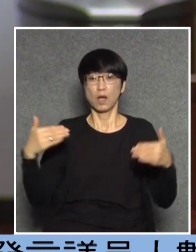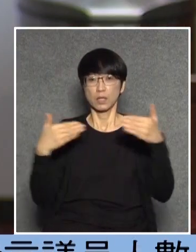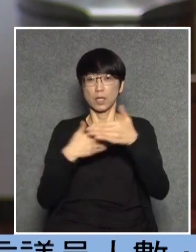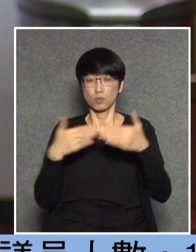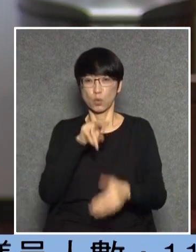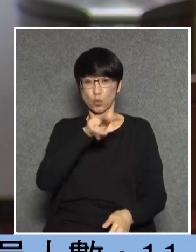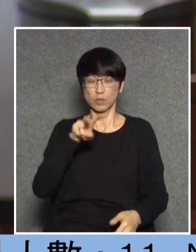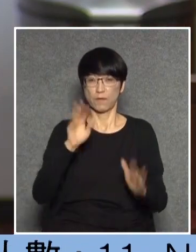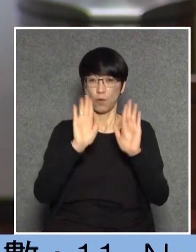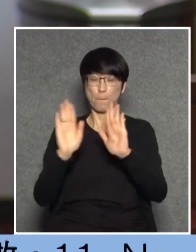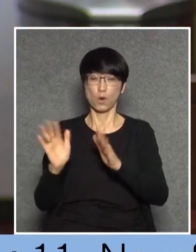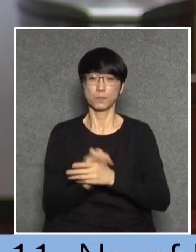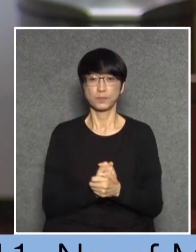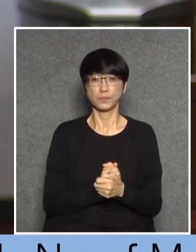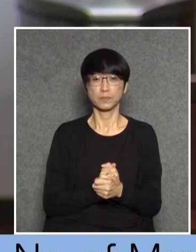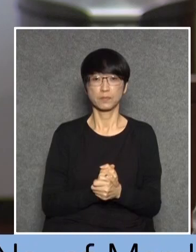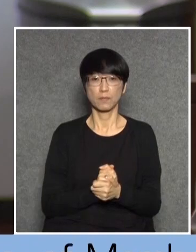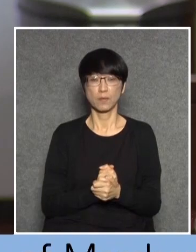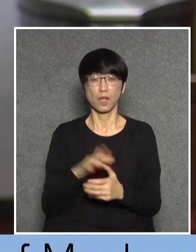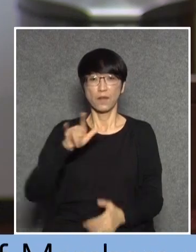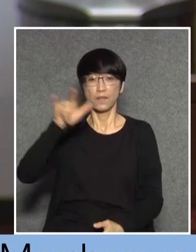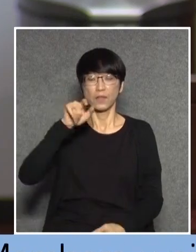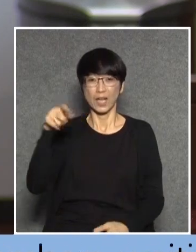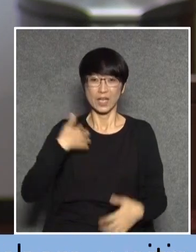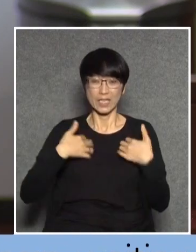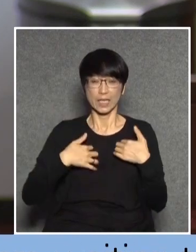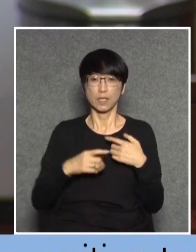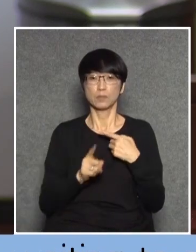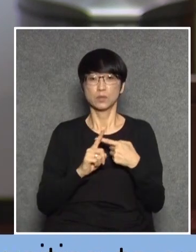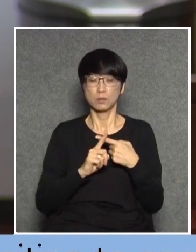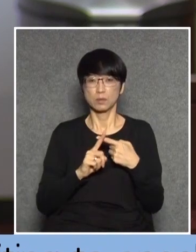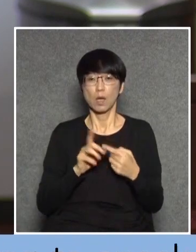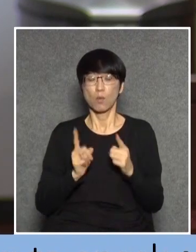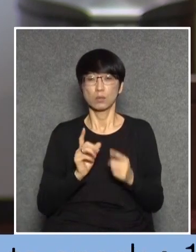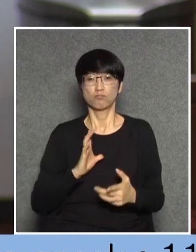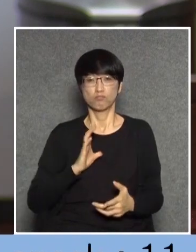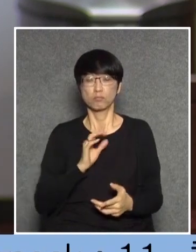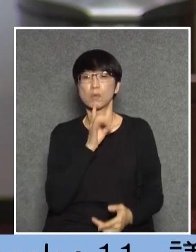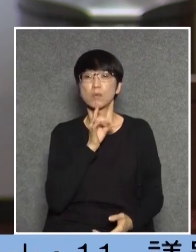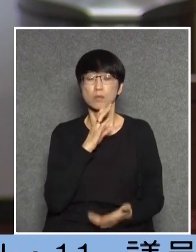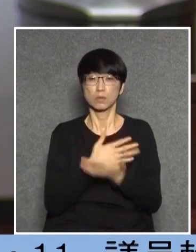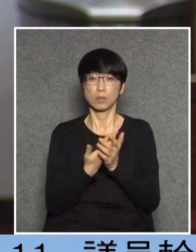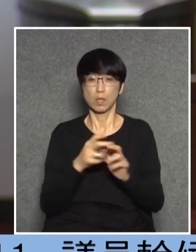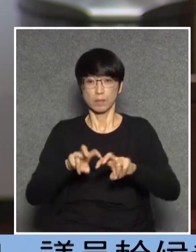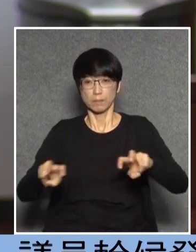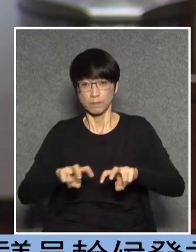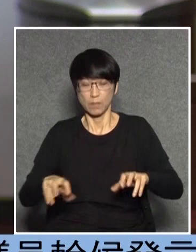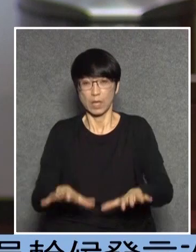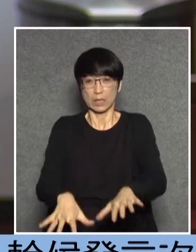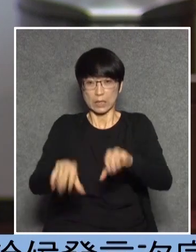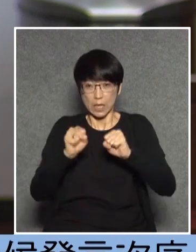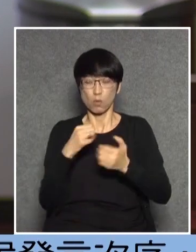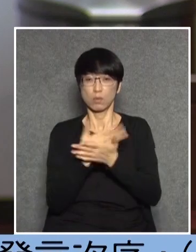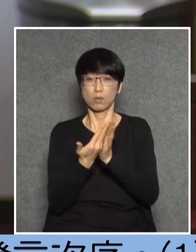務，係嘛？嗱，當有飛機出現呢啲所謂緊急情況或者發生意外嘅時候，負責協調搜殺同埋救援行動，